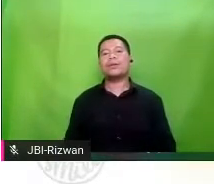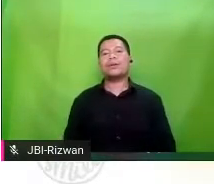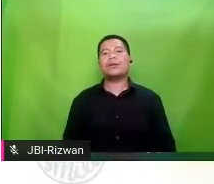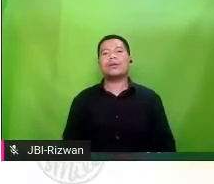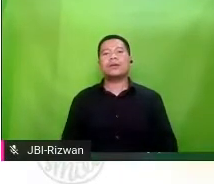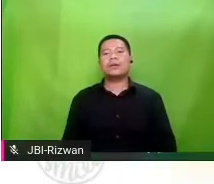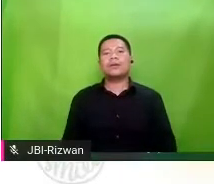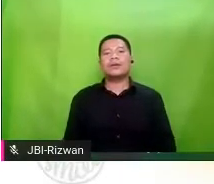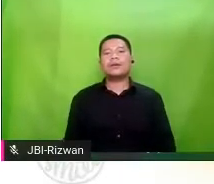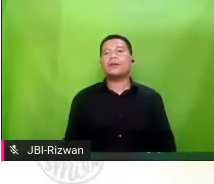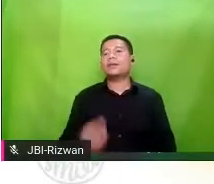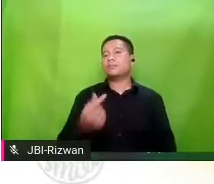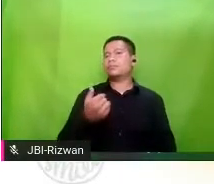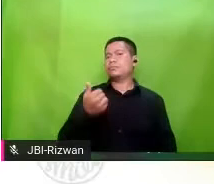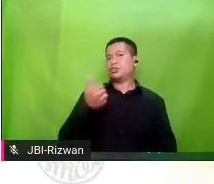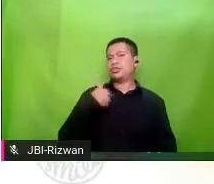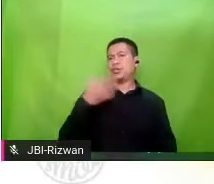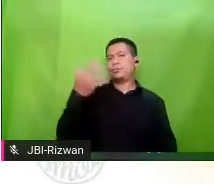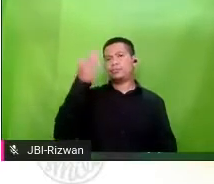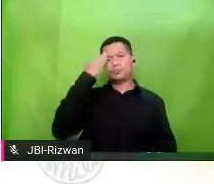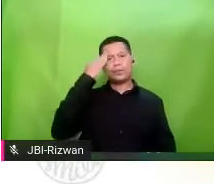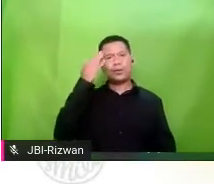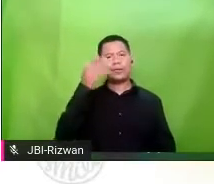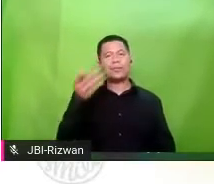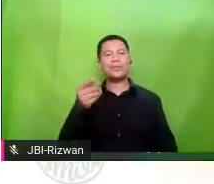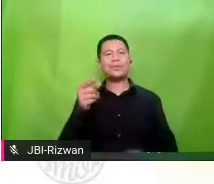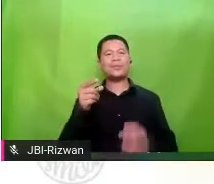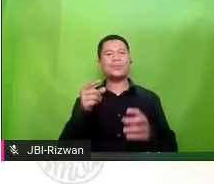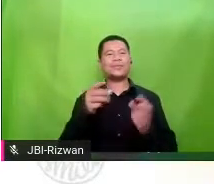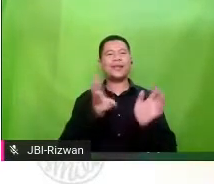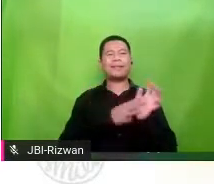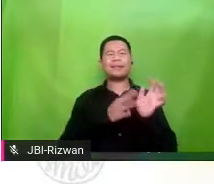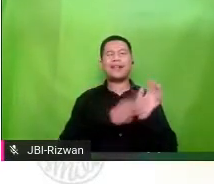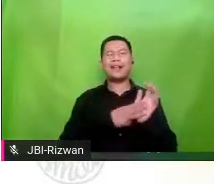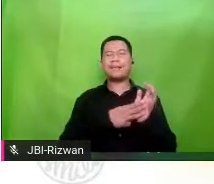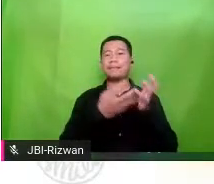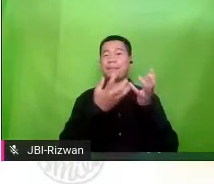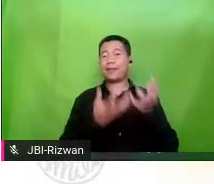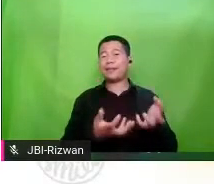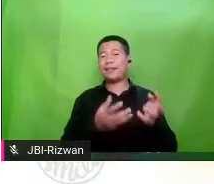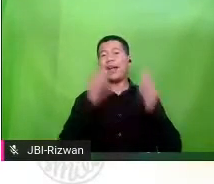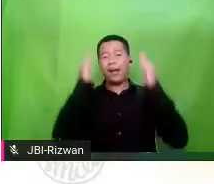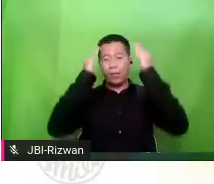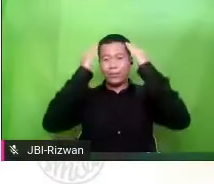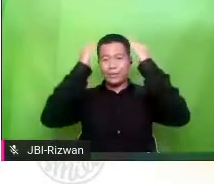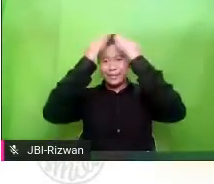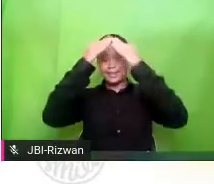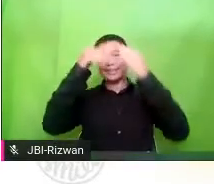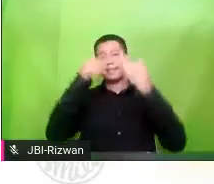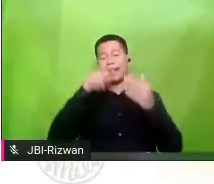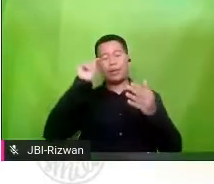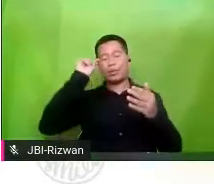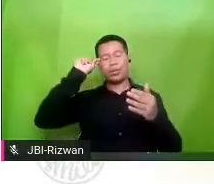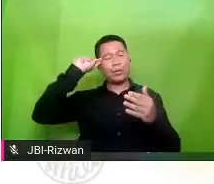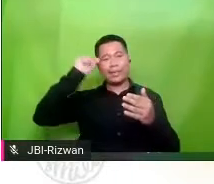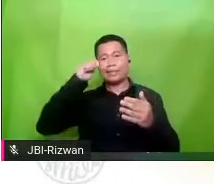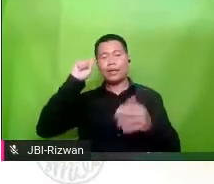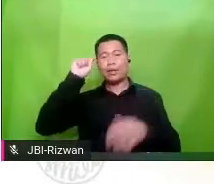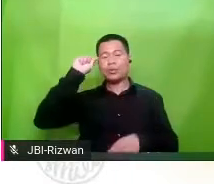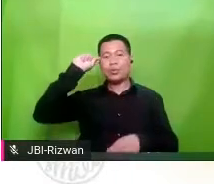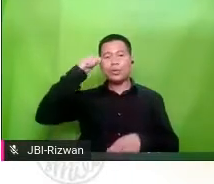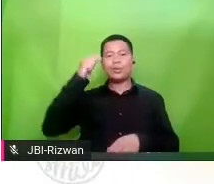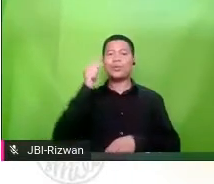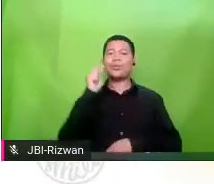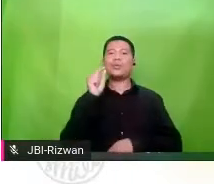ketahui membuat kompleksitas gejala pada kasus autisme yang sulit sekali untuk kita